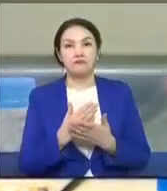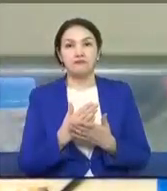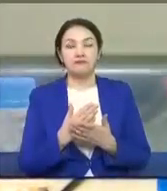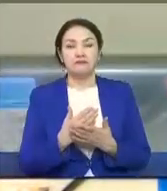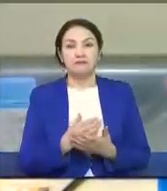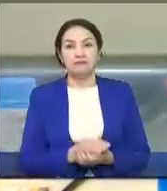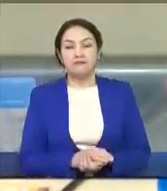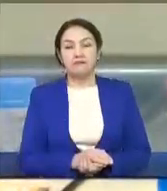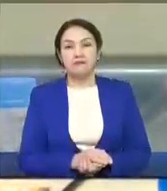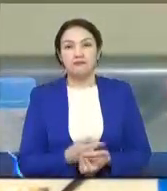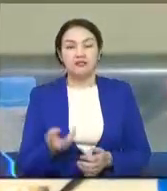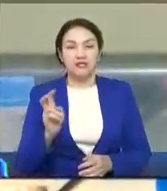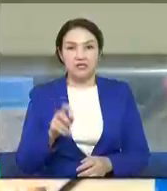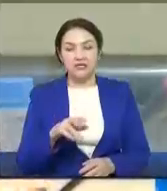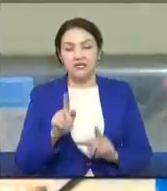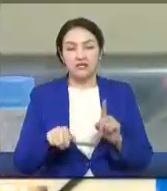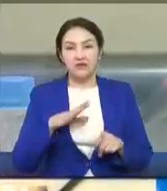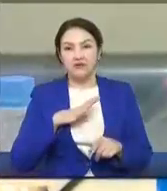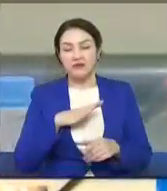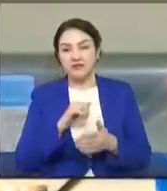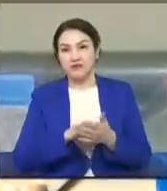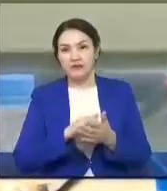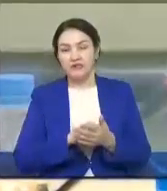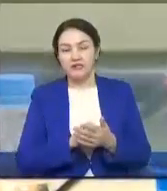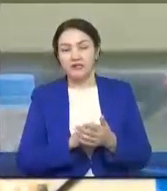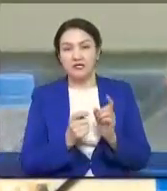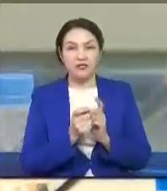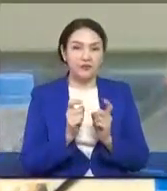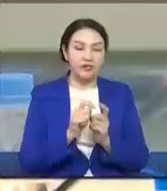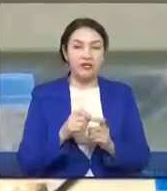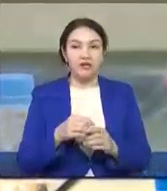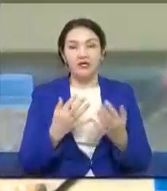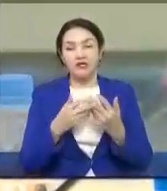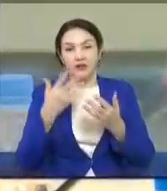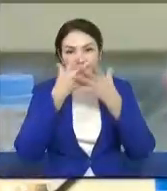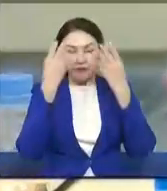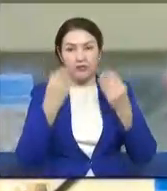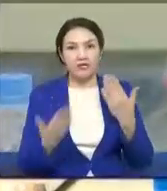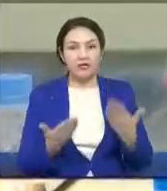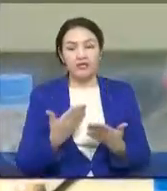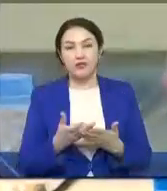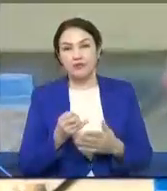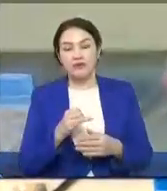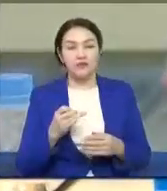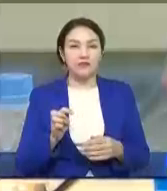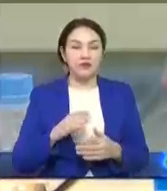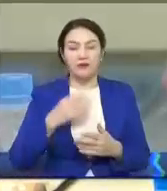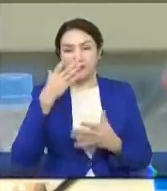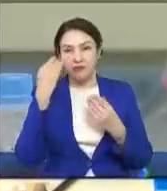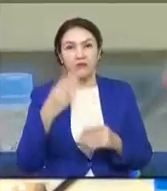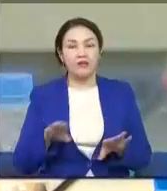жаңа кейде болатын себептермен күресеміз де салдарын ұмытып қаламыз. Кейде салдарымен күресеміз де себептерін ұмытып қаламыз